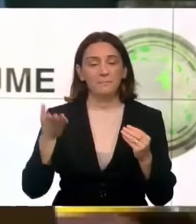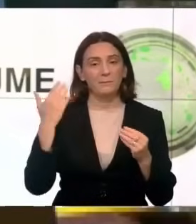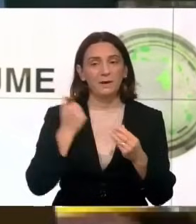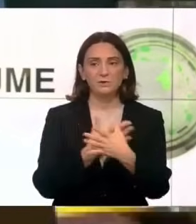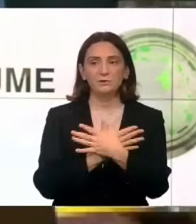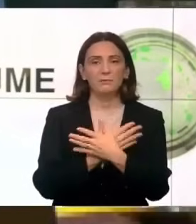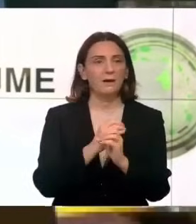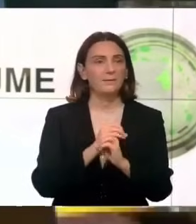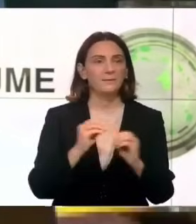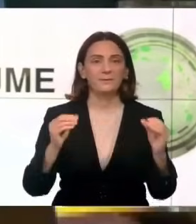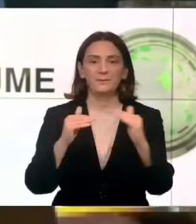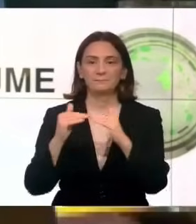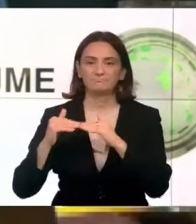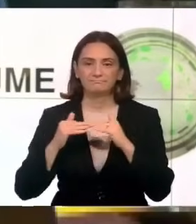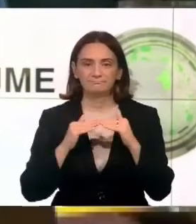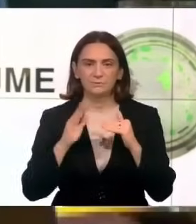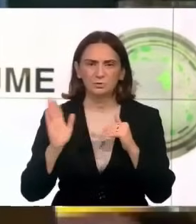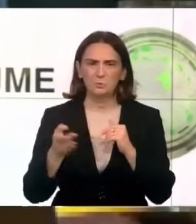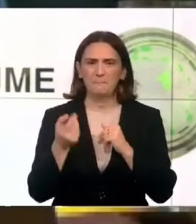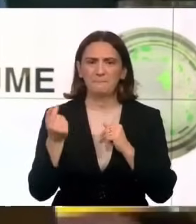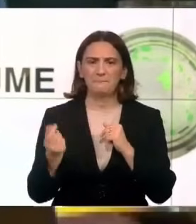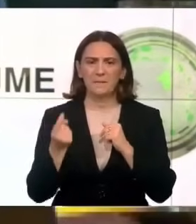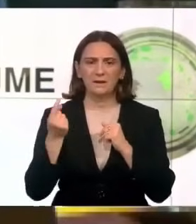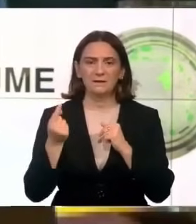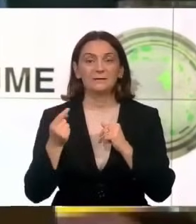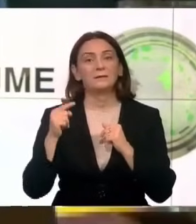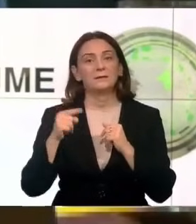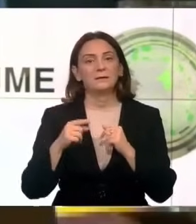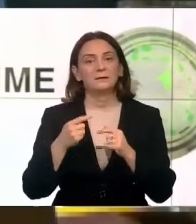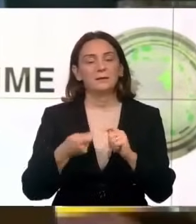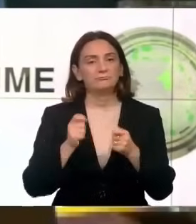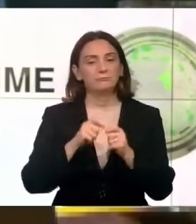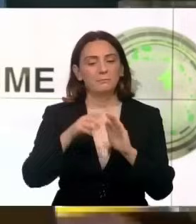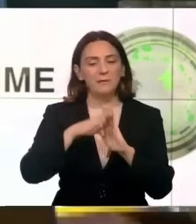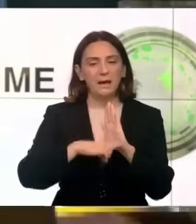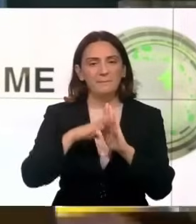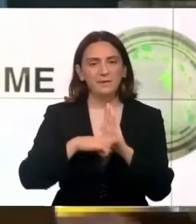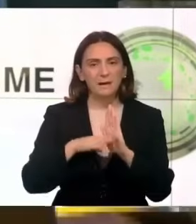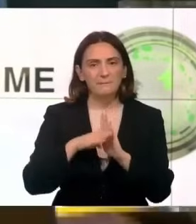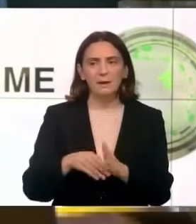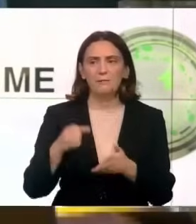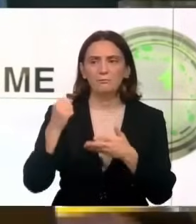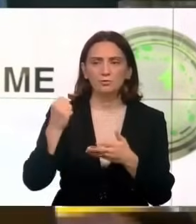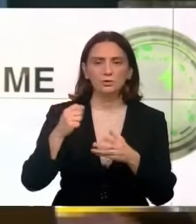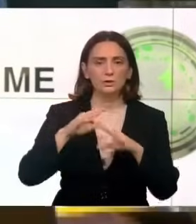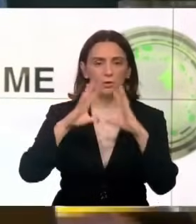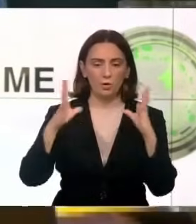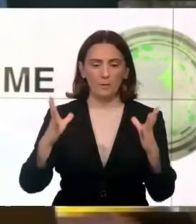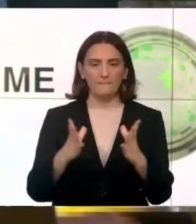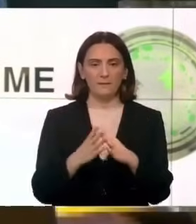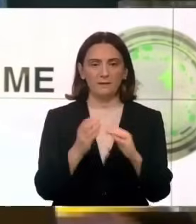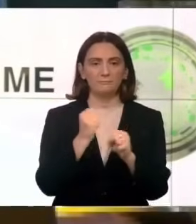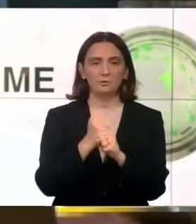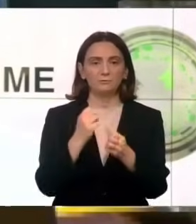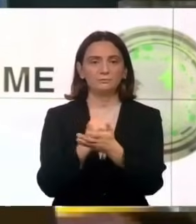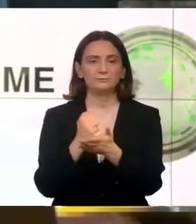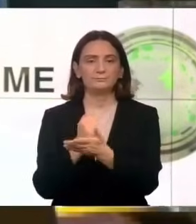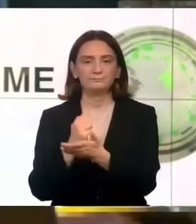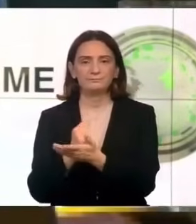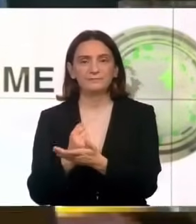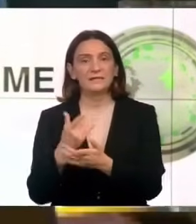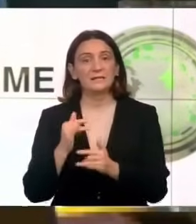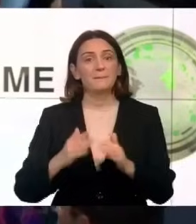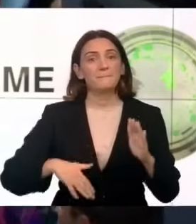arton planin e dytë kombëtar të veprimit për gratë, paqen dhe sigurinë, duke përforcuar më tej angazhimin e saj ndaj politikave të